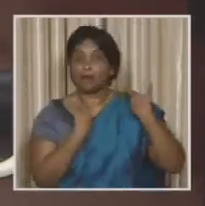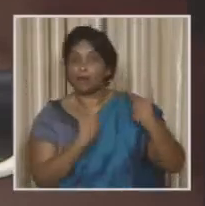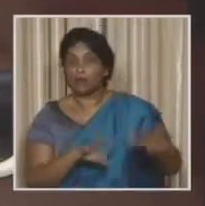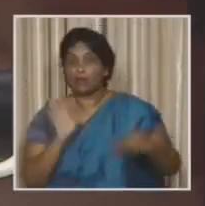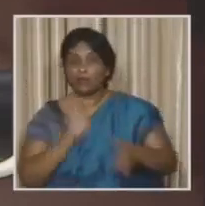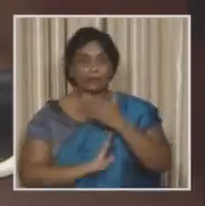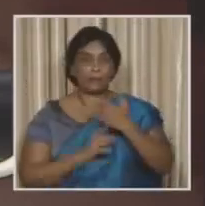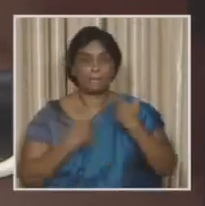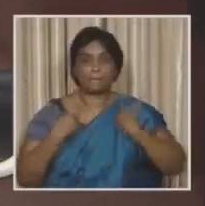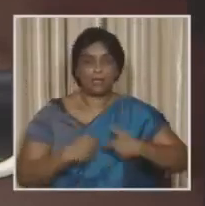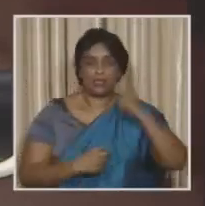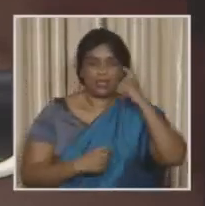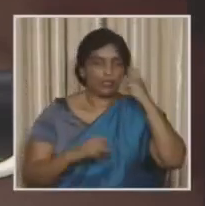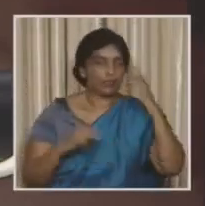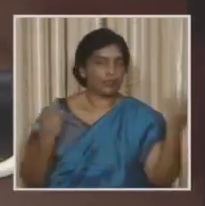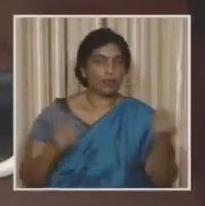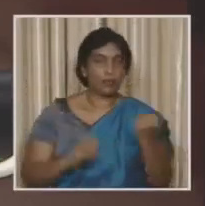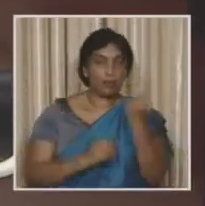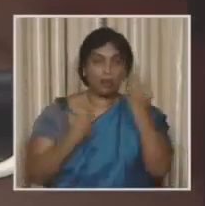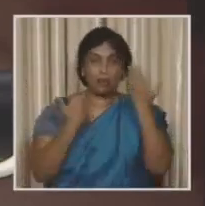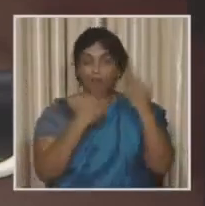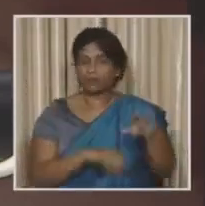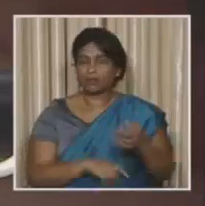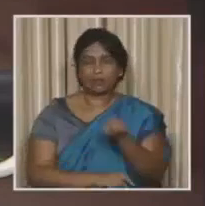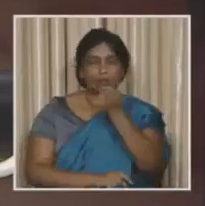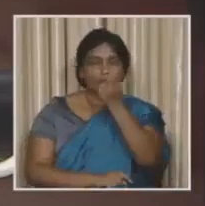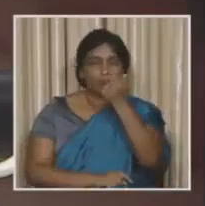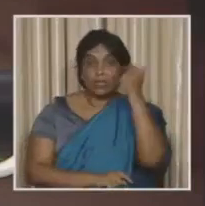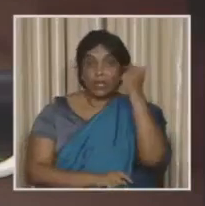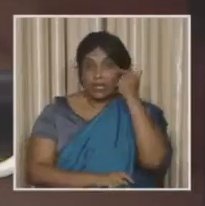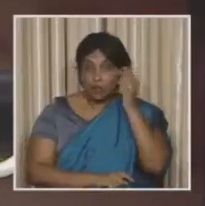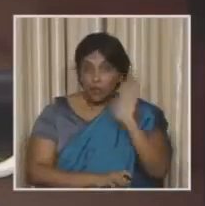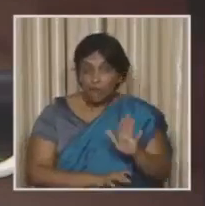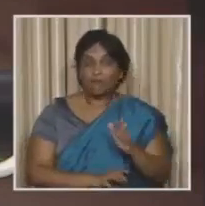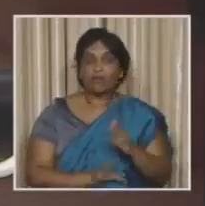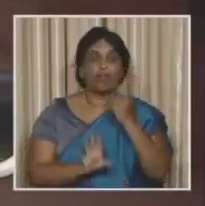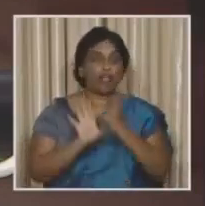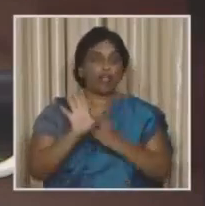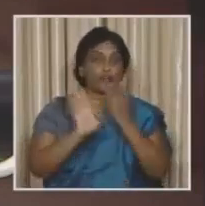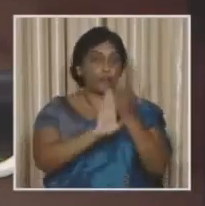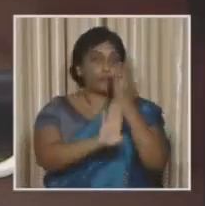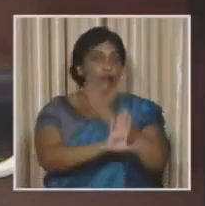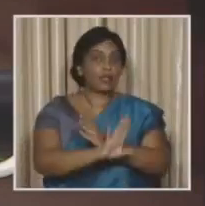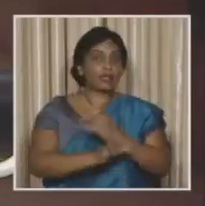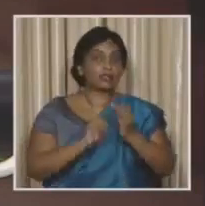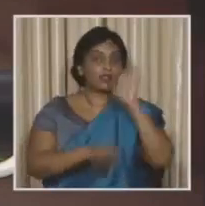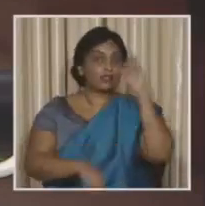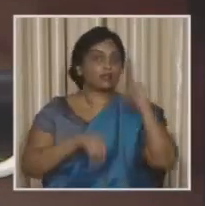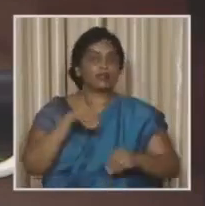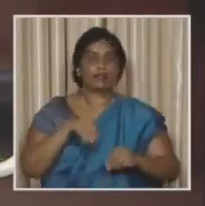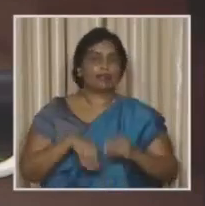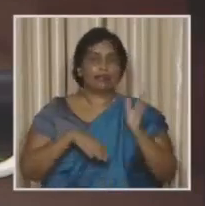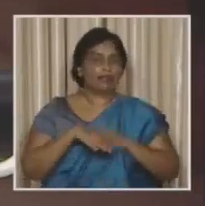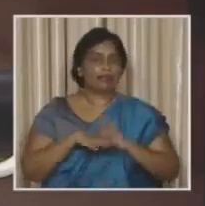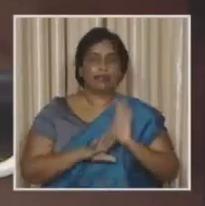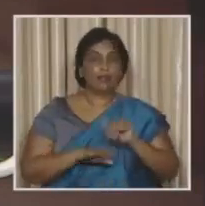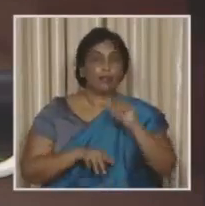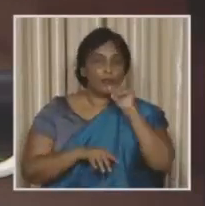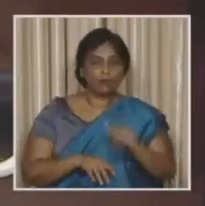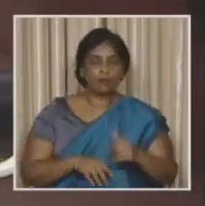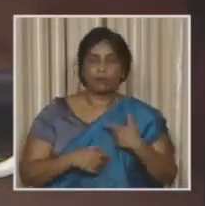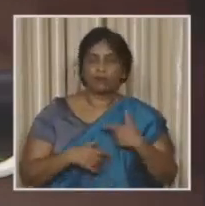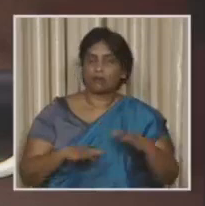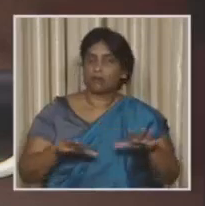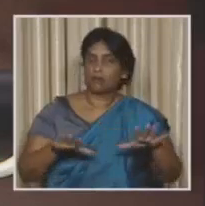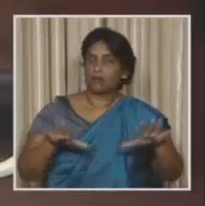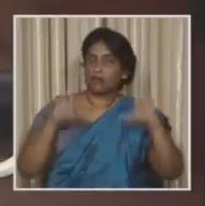සිදුවේවි කියලා. බලය අත්තරන පිළිබඳ ඉඟියක්වත් තිබුණා නම් ඔවුන් අවුරුද්දයකට කලින් ජනාධිපති ඡන්දේ තියන්නේ නැහැ. හැබැයි ඔවුන් තැතිගන්මට